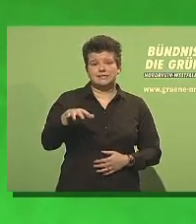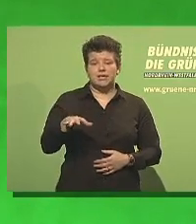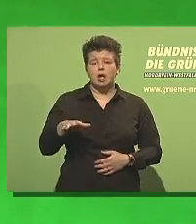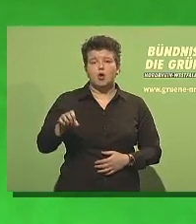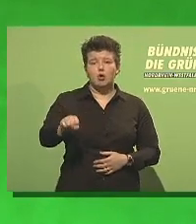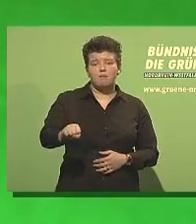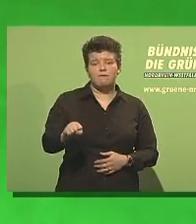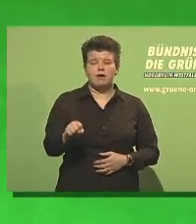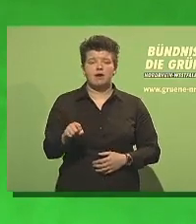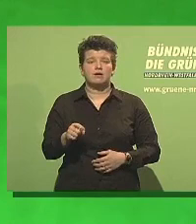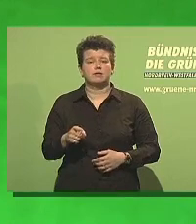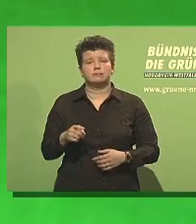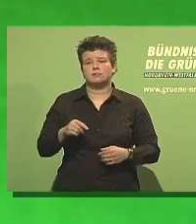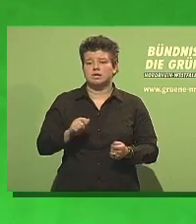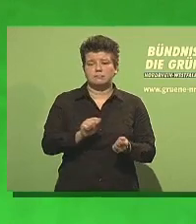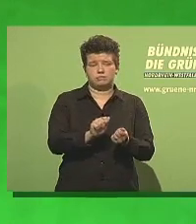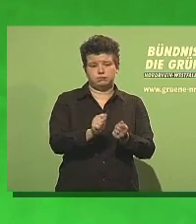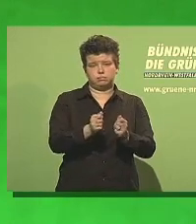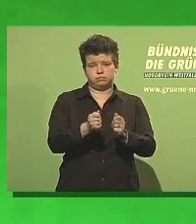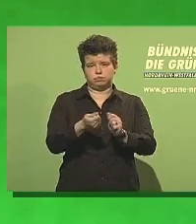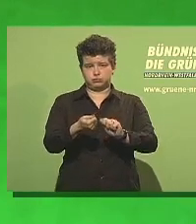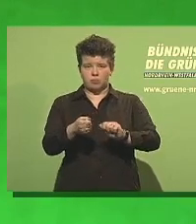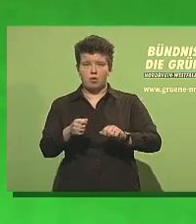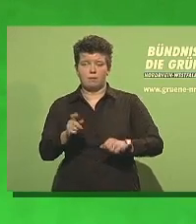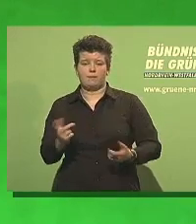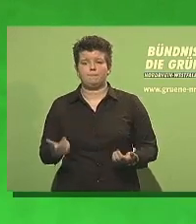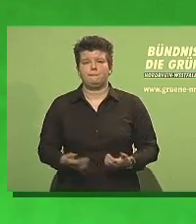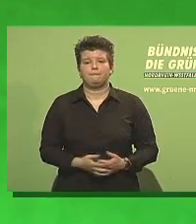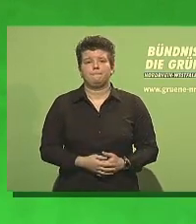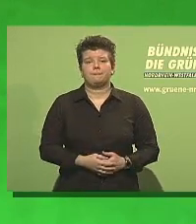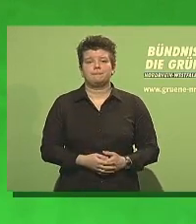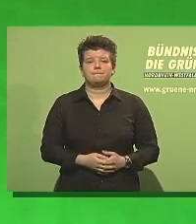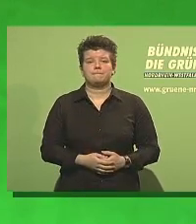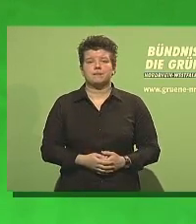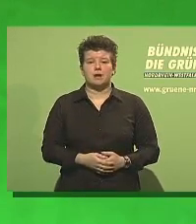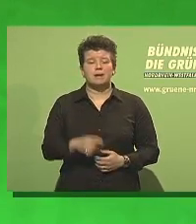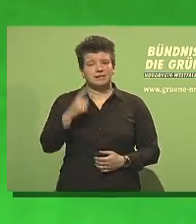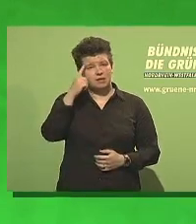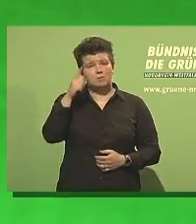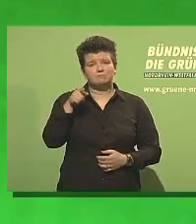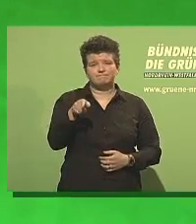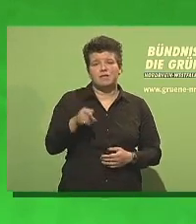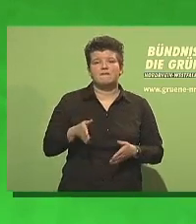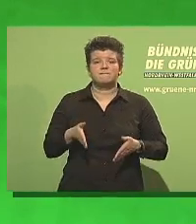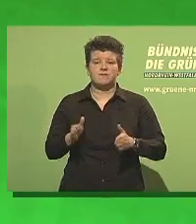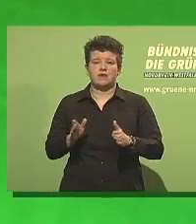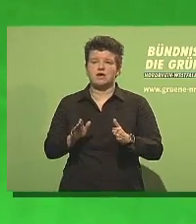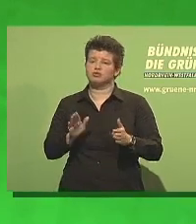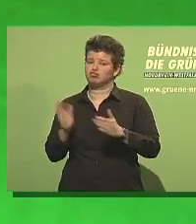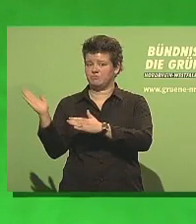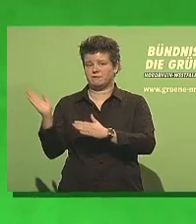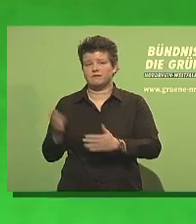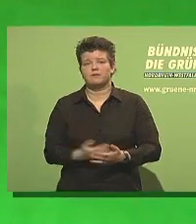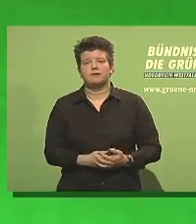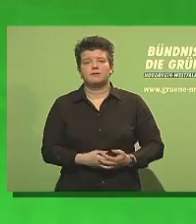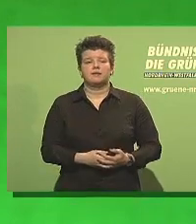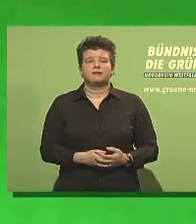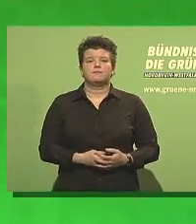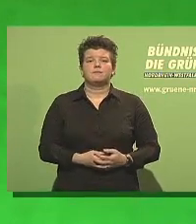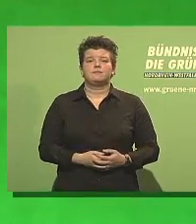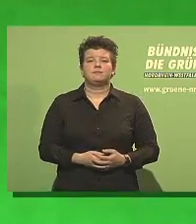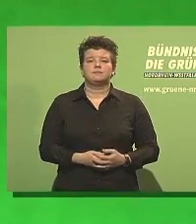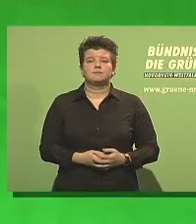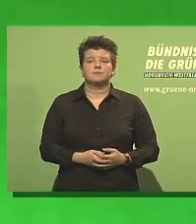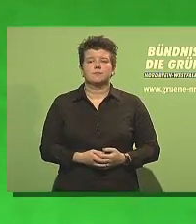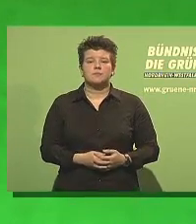sind auf dem falschen Trip, liebe Freunde und Freunde, mit Massentierhaltung und mit industrieller Tierhaltung. Da ist